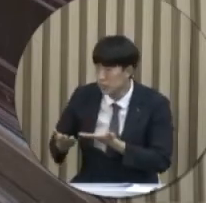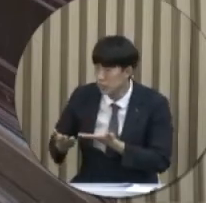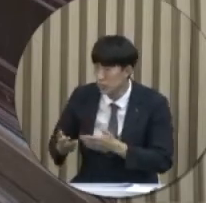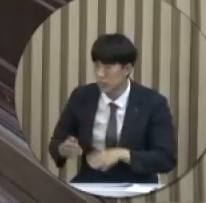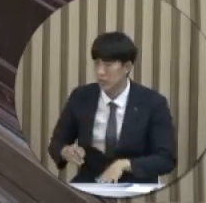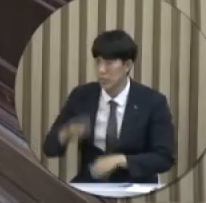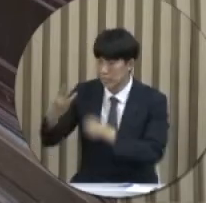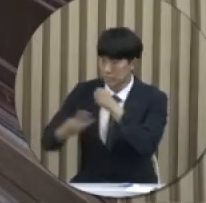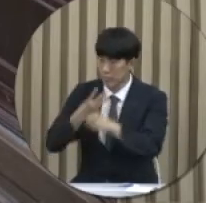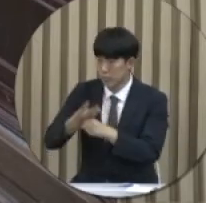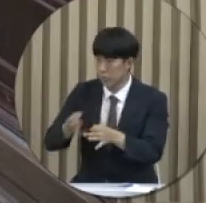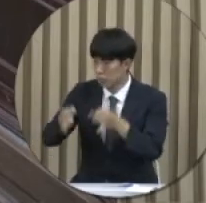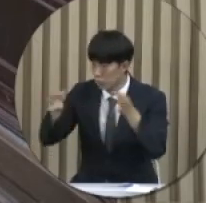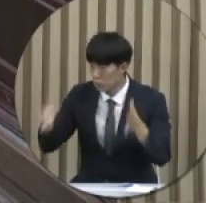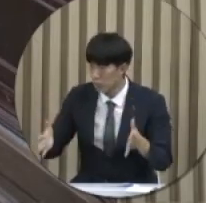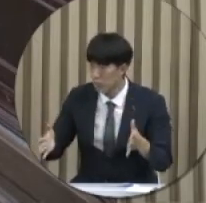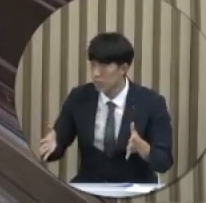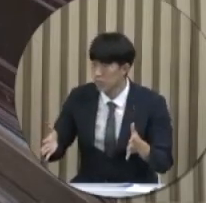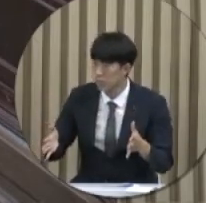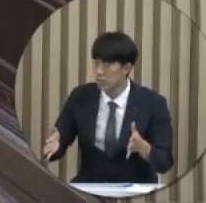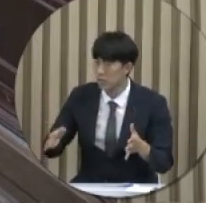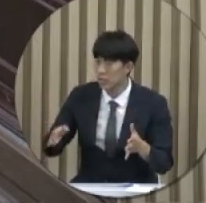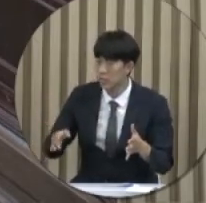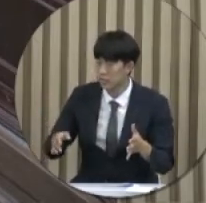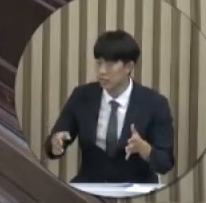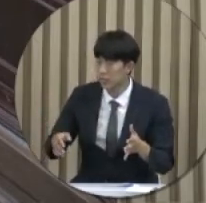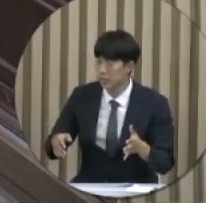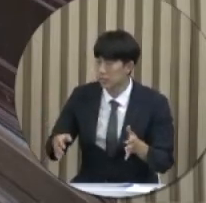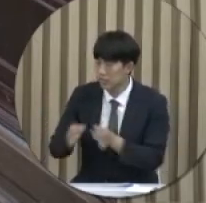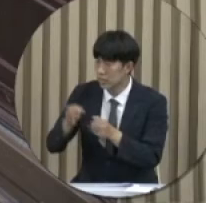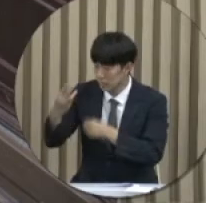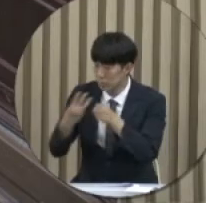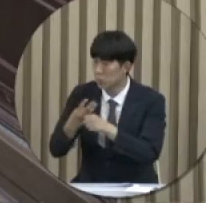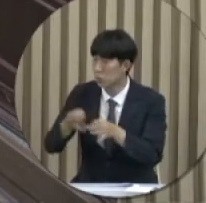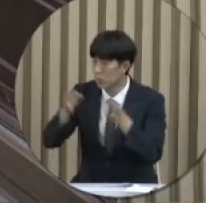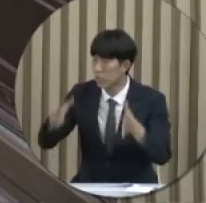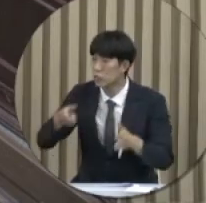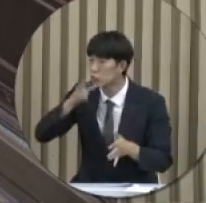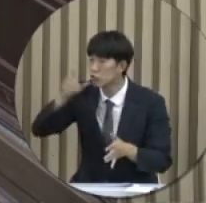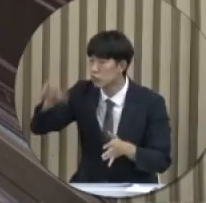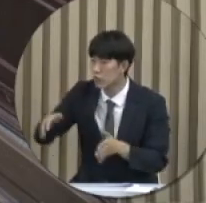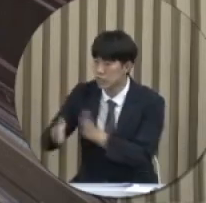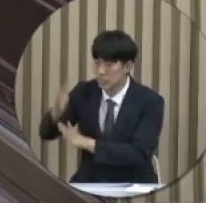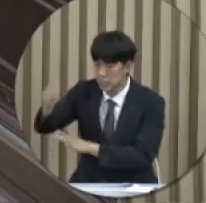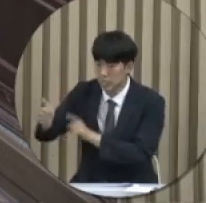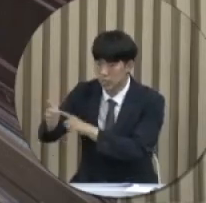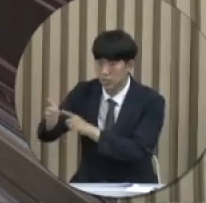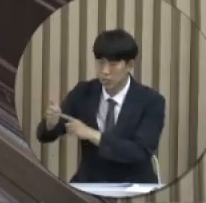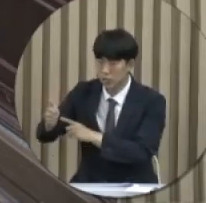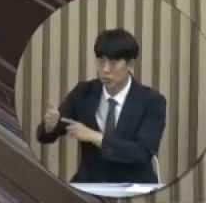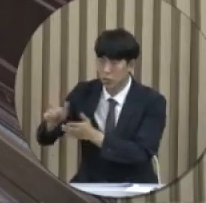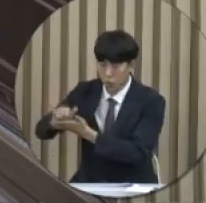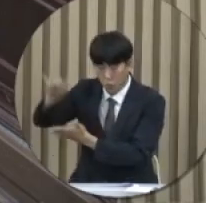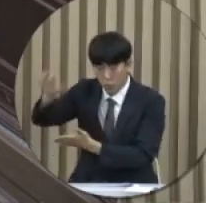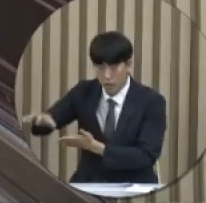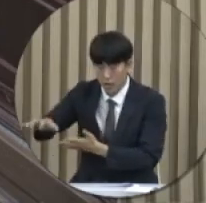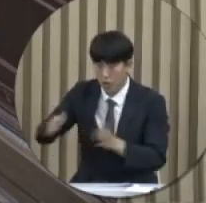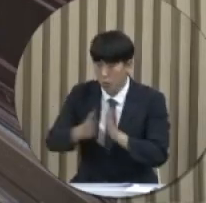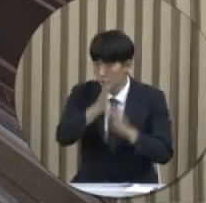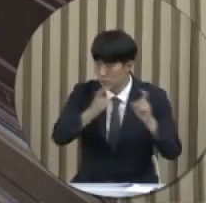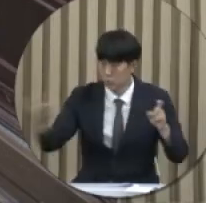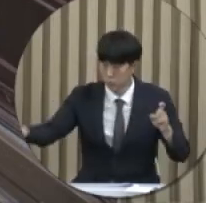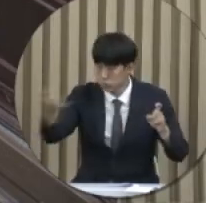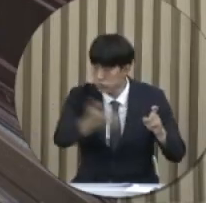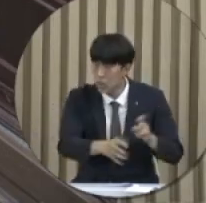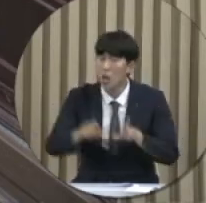그리고 3년간, 이제 내일 모레면 만 3년 되지만, 수원시장님이 수원공항을 뭐 화성으로 이전한다는 언급을 크게 한적